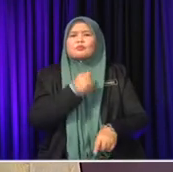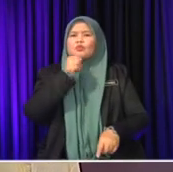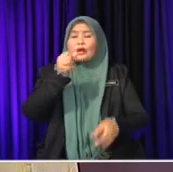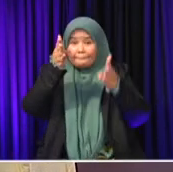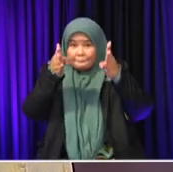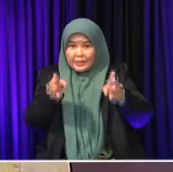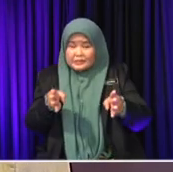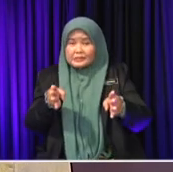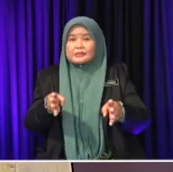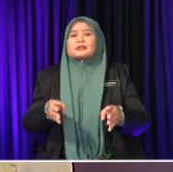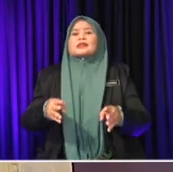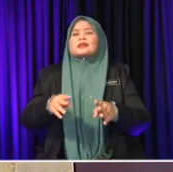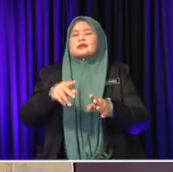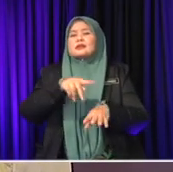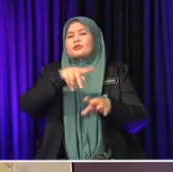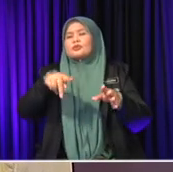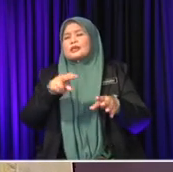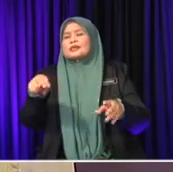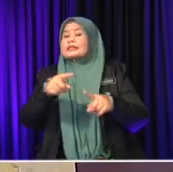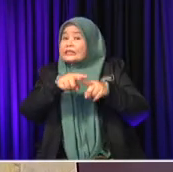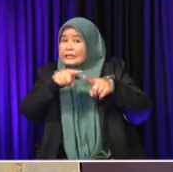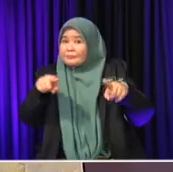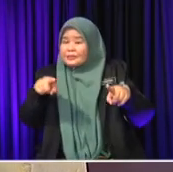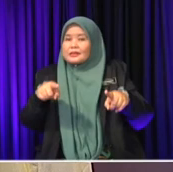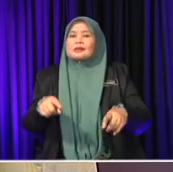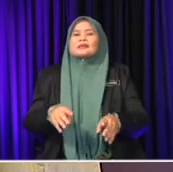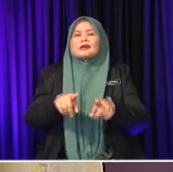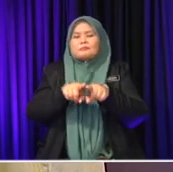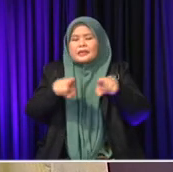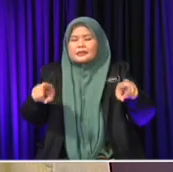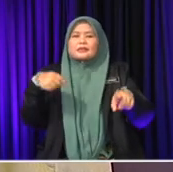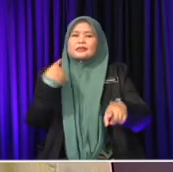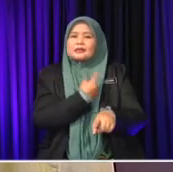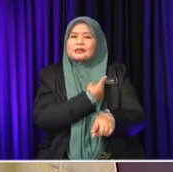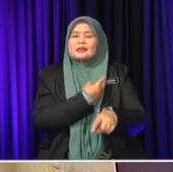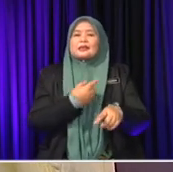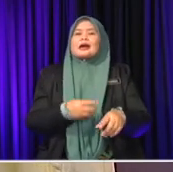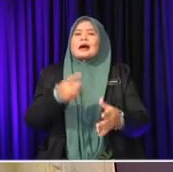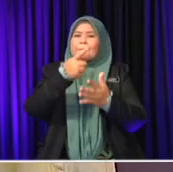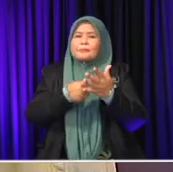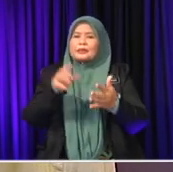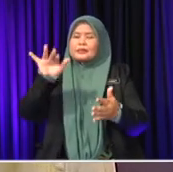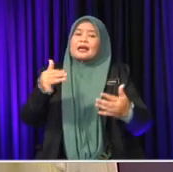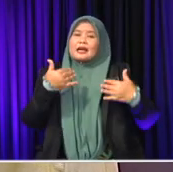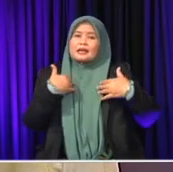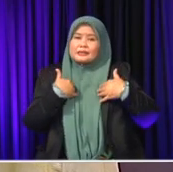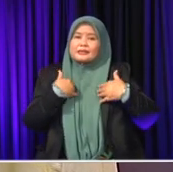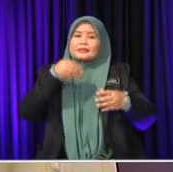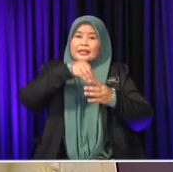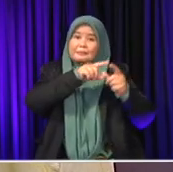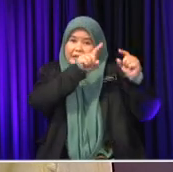bangsa dan keturunan tetapi ia membejekan kita apa yang ada di dalam